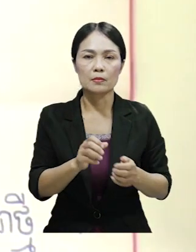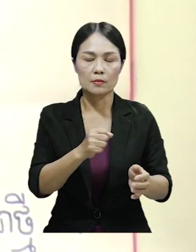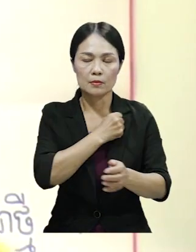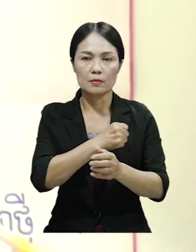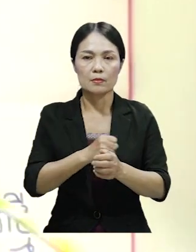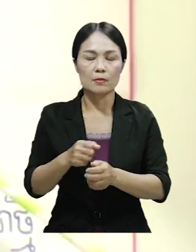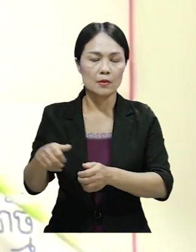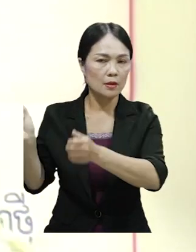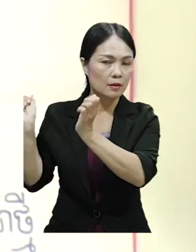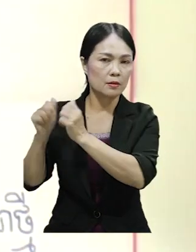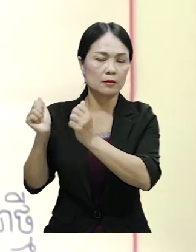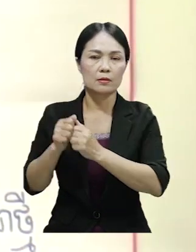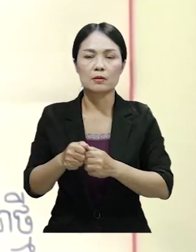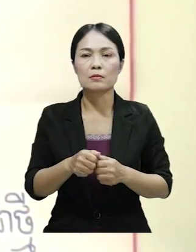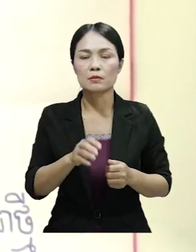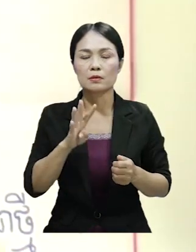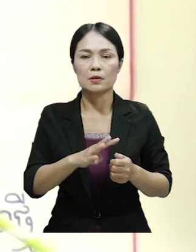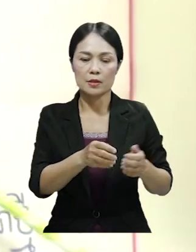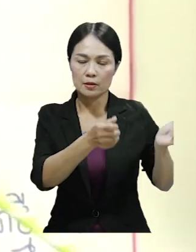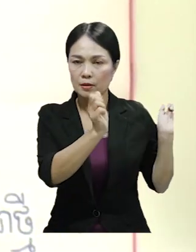គោះខាងក្រោមក្លៀកឆ្វេងបាទសំទោសទី 3 គោះខាងក្រោមក្លៀកស្ដាំទី 4